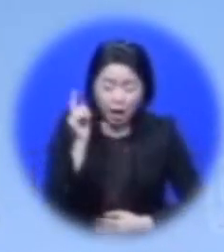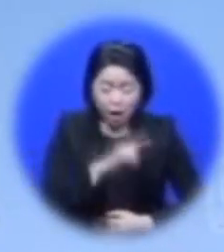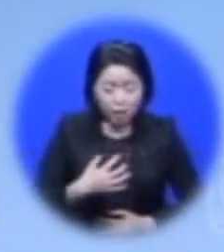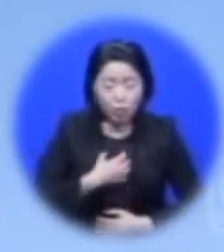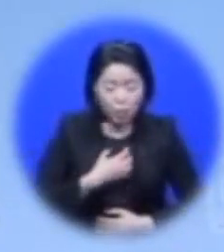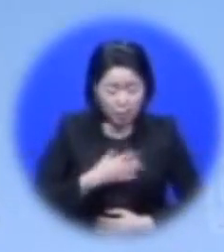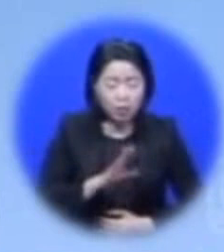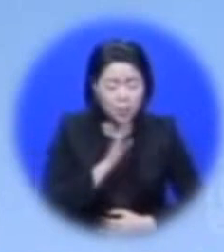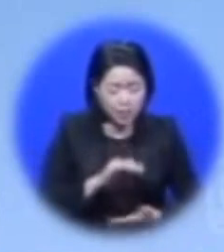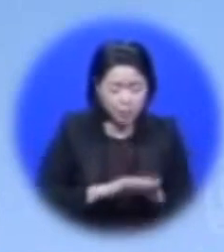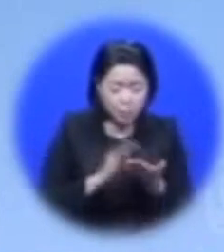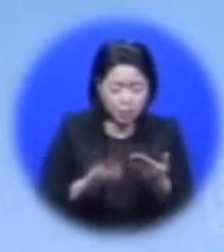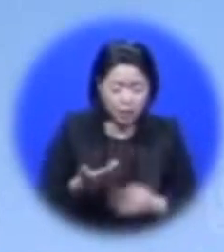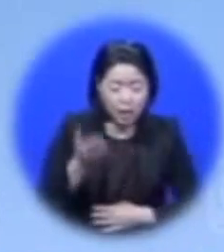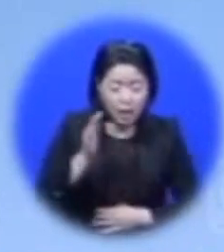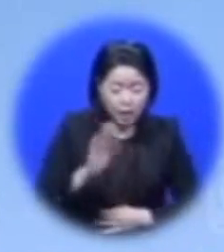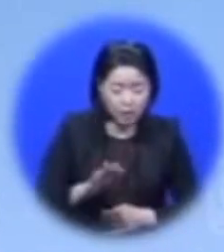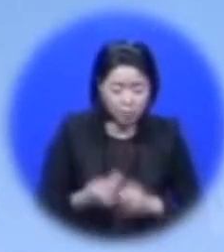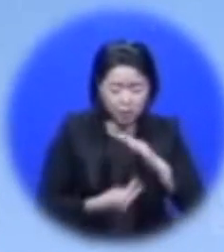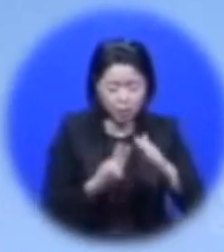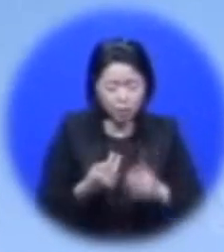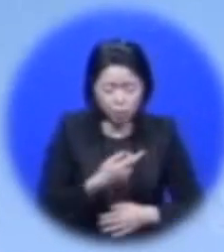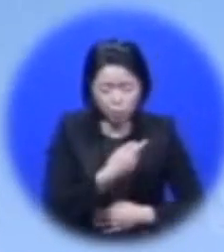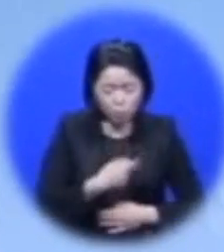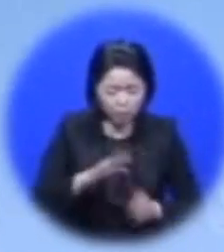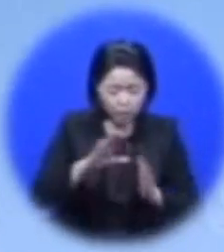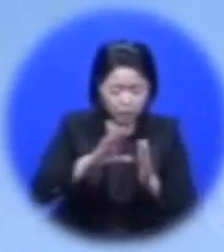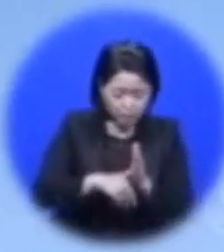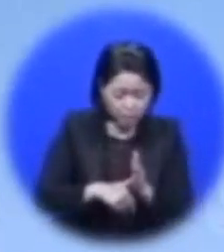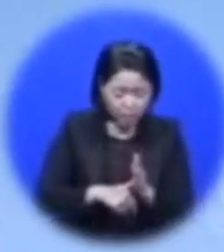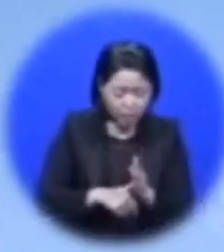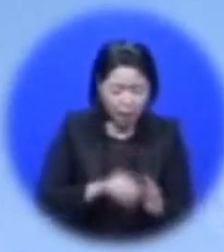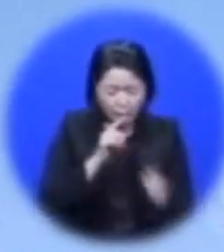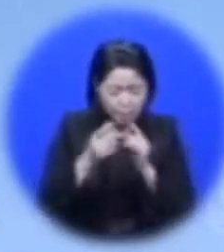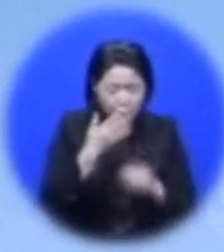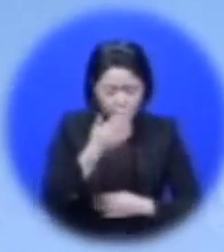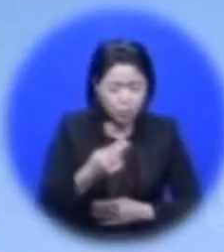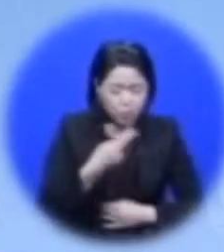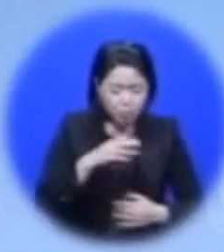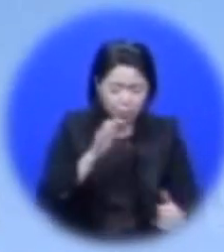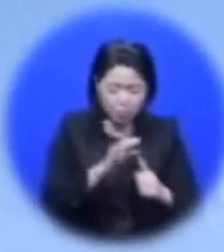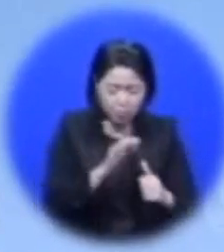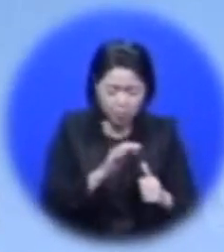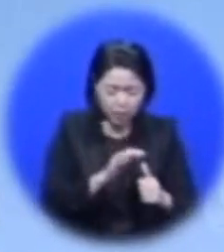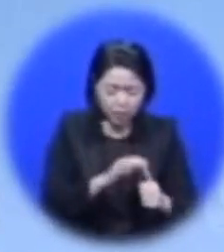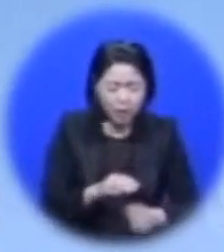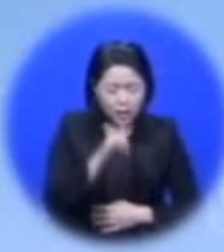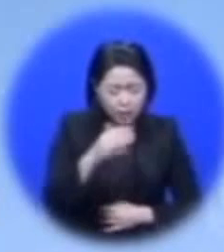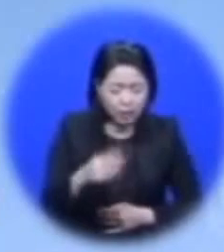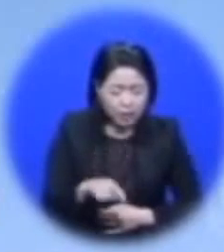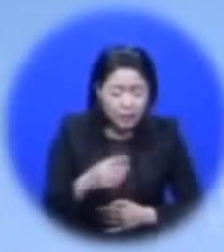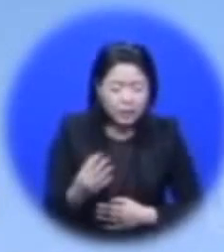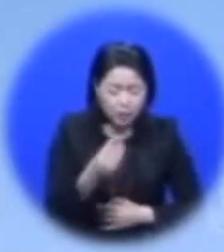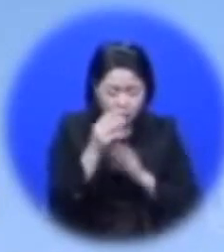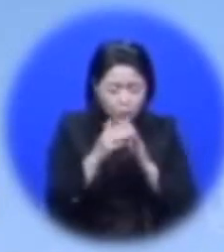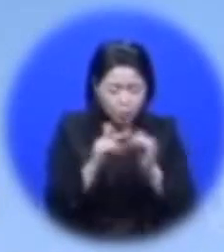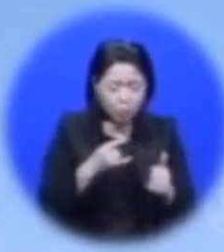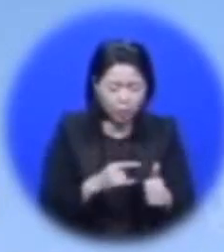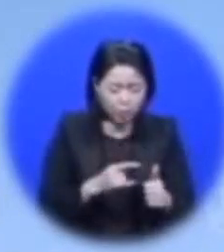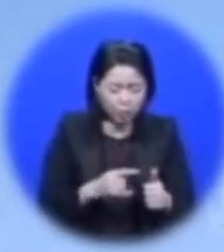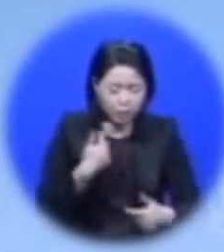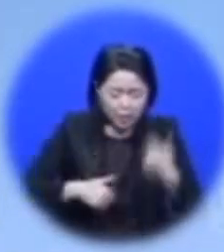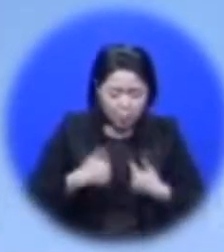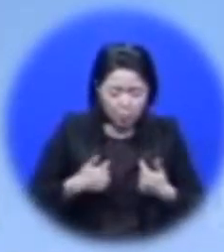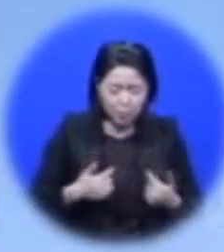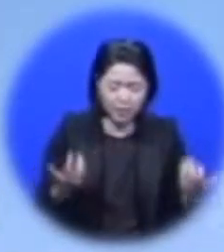험합니다. 그러나 요한 당시 때 말할 수 없는 핍박 중에 있었던 그 성도들에게도 기쁨이 차고